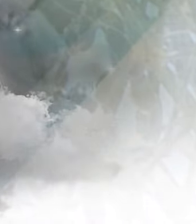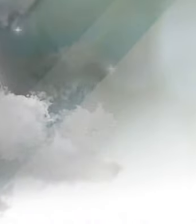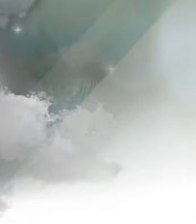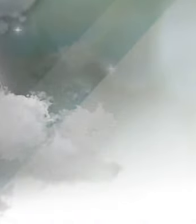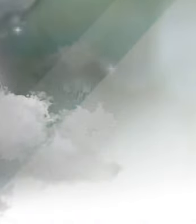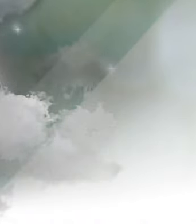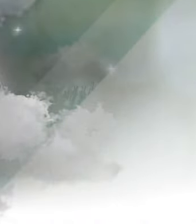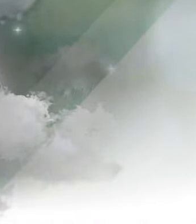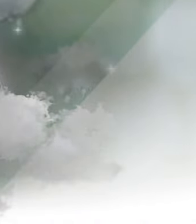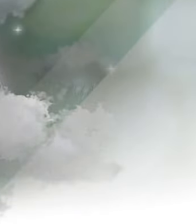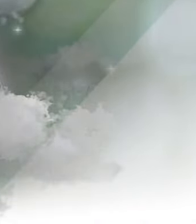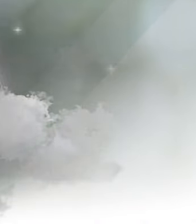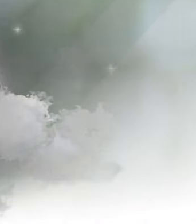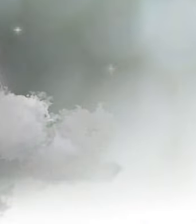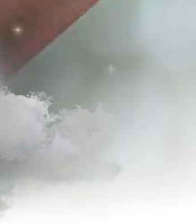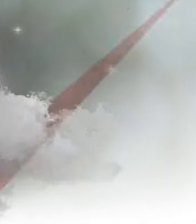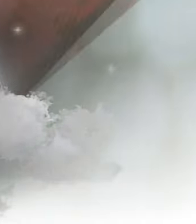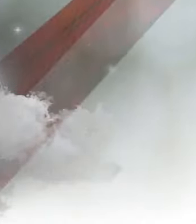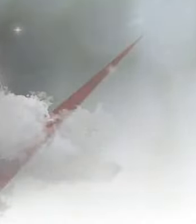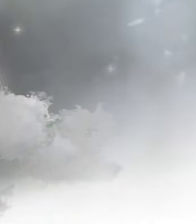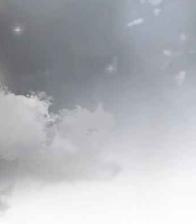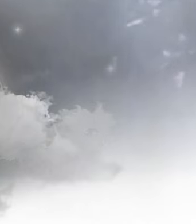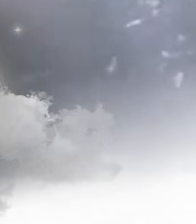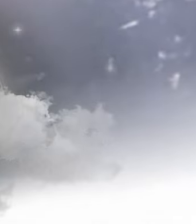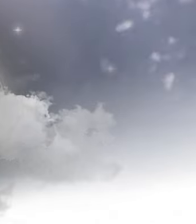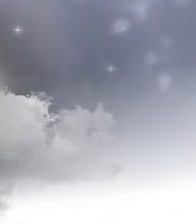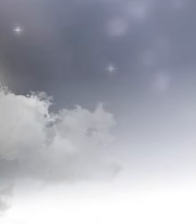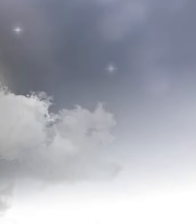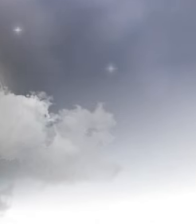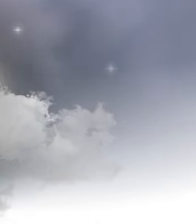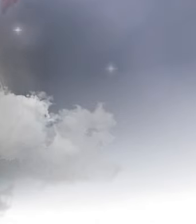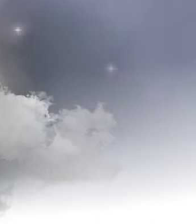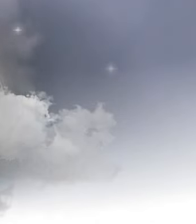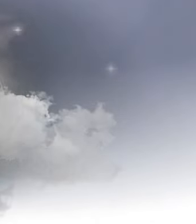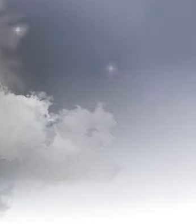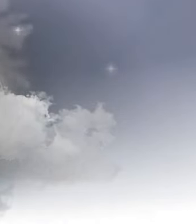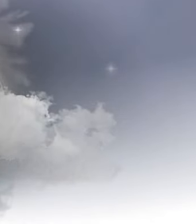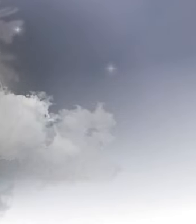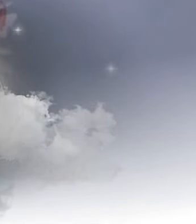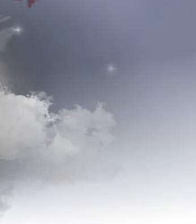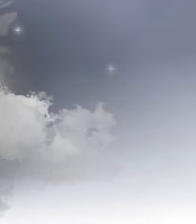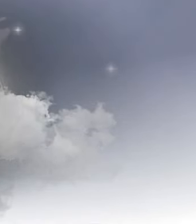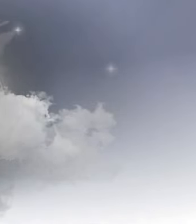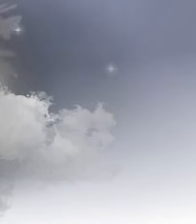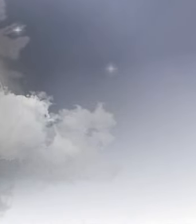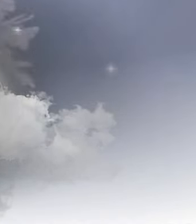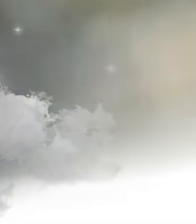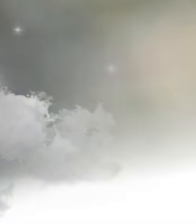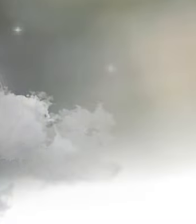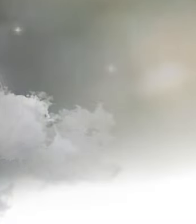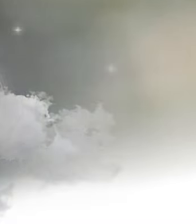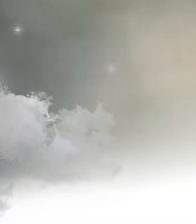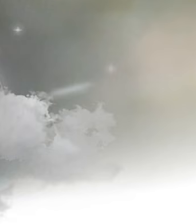без істотных апаткаў. Ветер пауднёва заходні 2-4 метры за секунду. У ворнаве